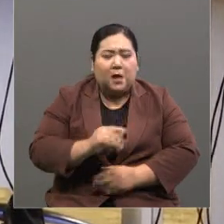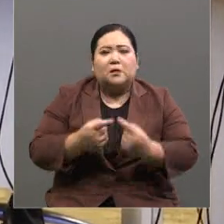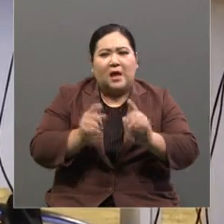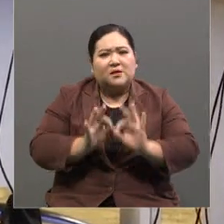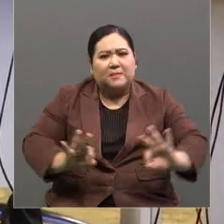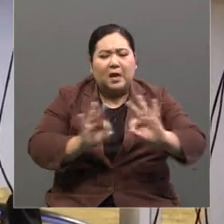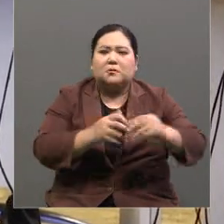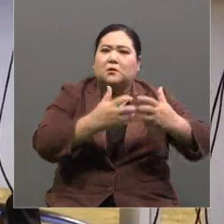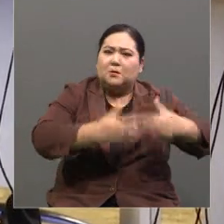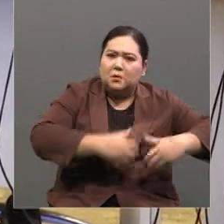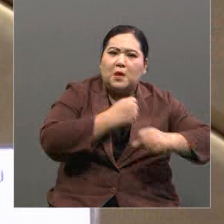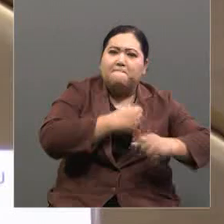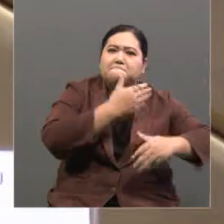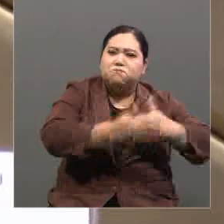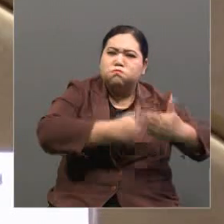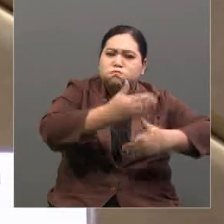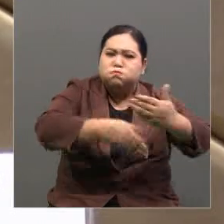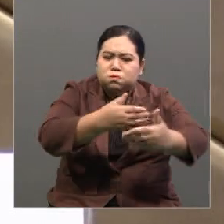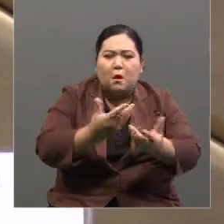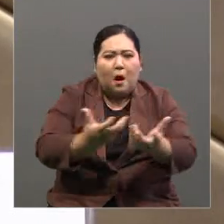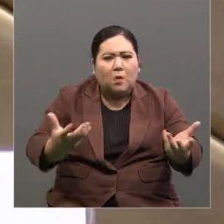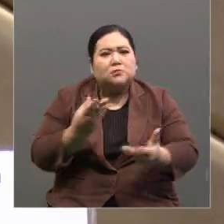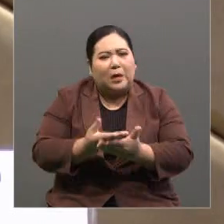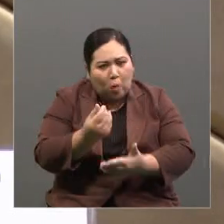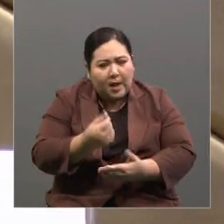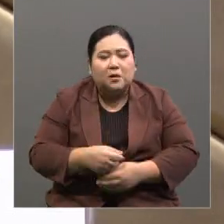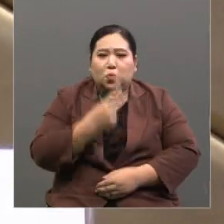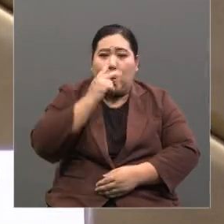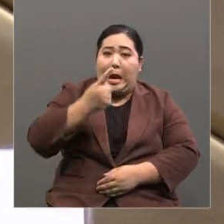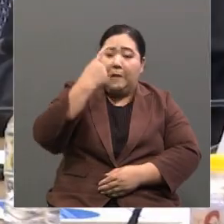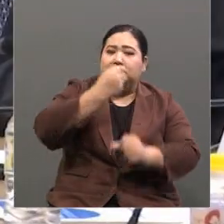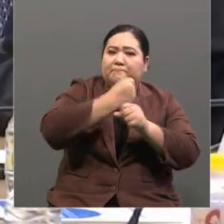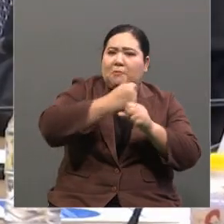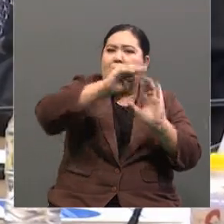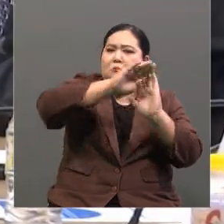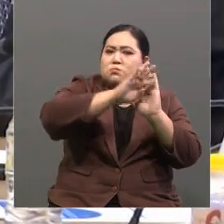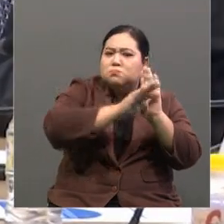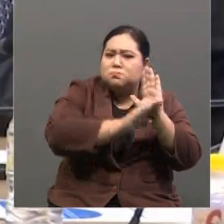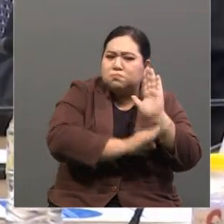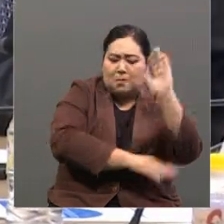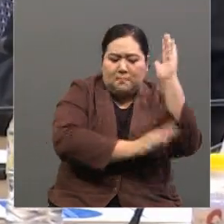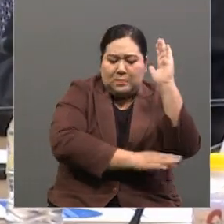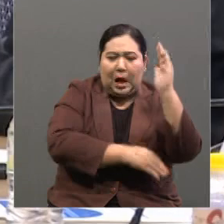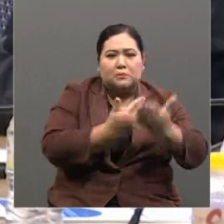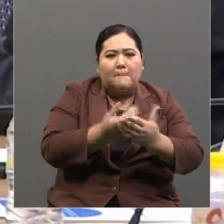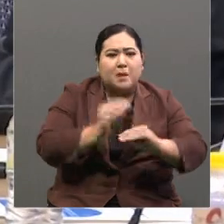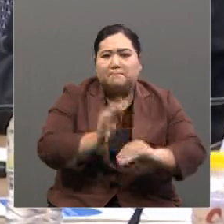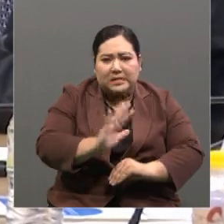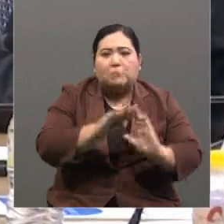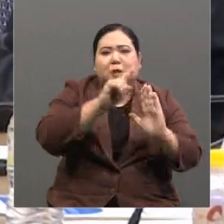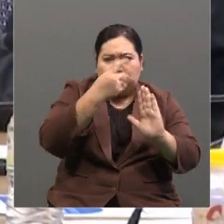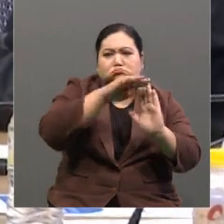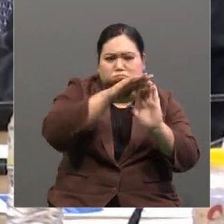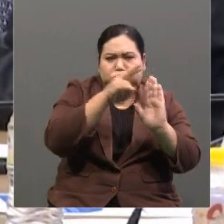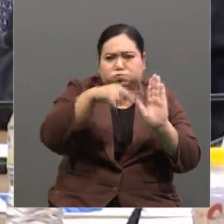โซ่การผลิตจึงต้องฝากให้กระทรวงพาณิชย์ช่วยดูแลทั้งห่วงโซ่การผลิตไม่เฉพาะปลายทางขณะที่สมาคมผู้ค้าปลีกไ